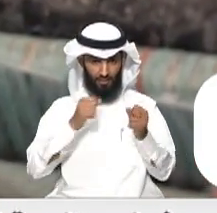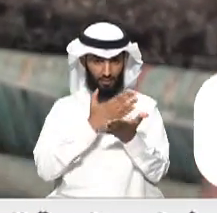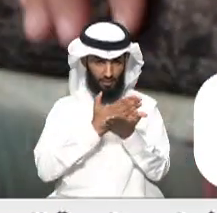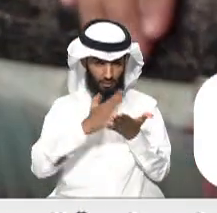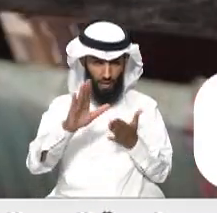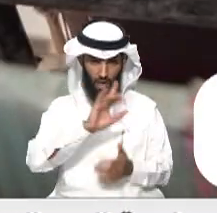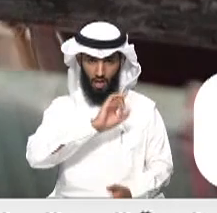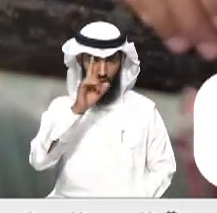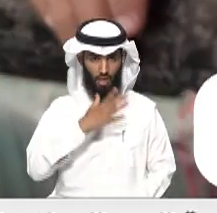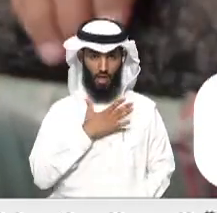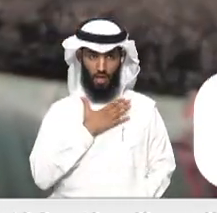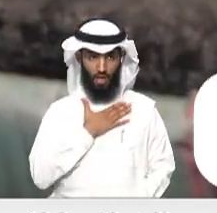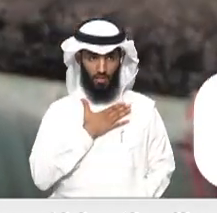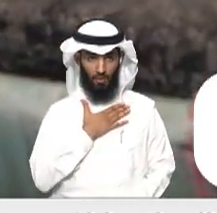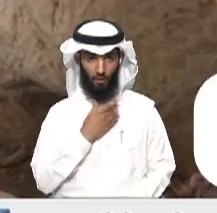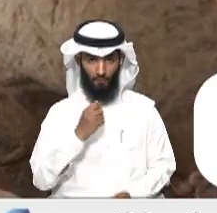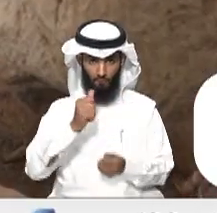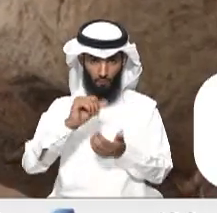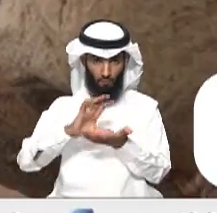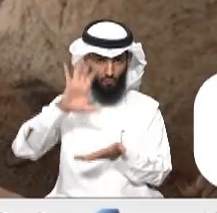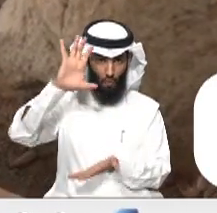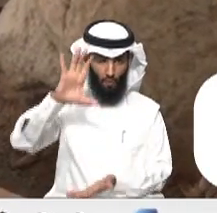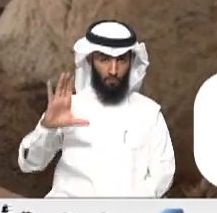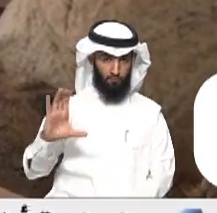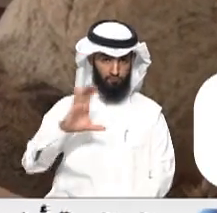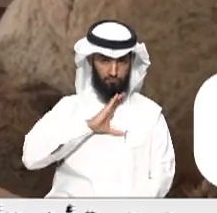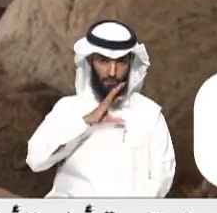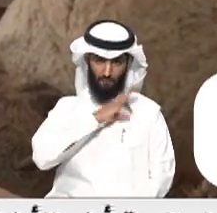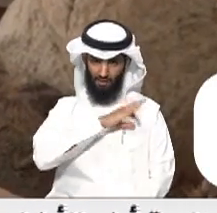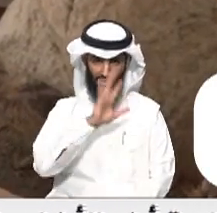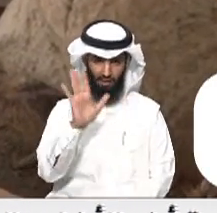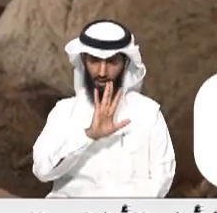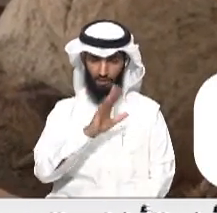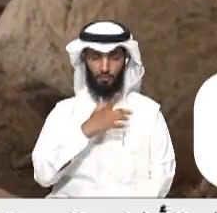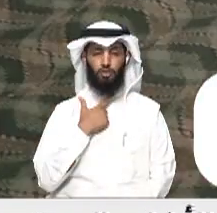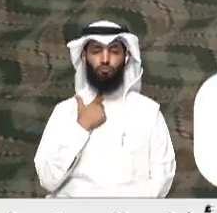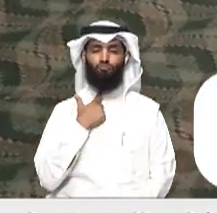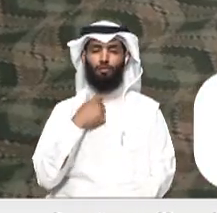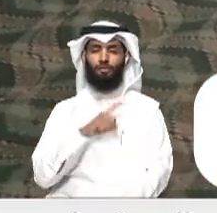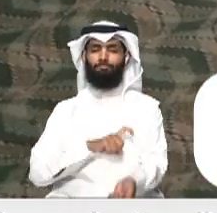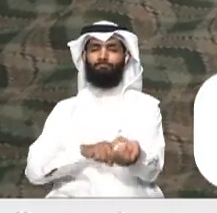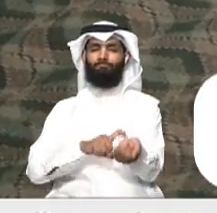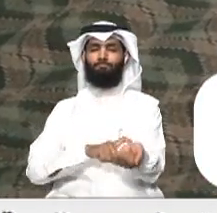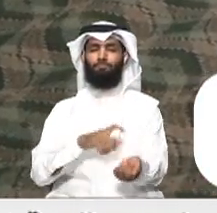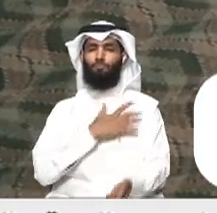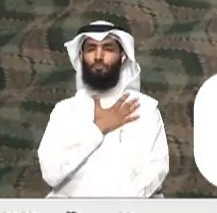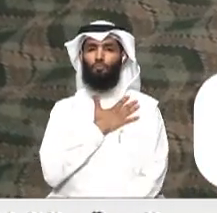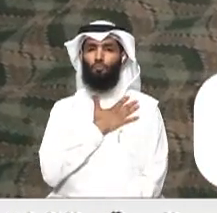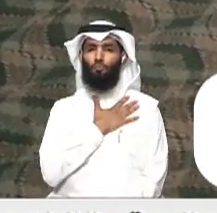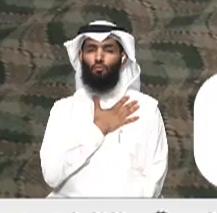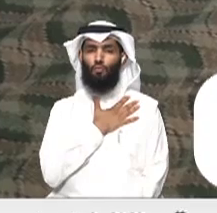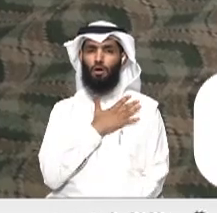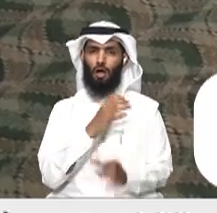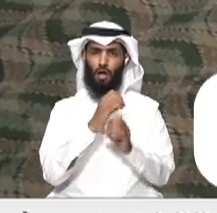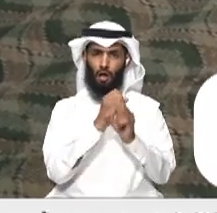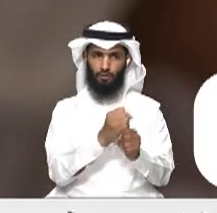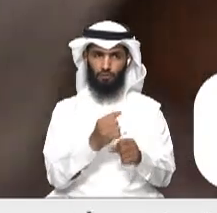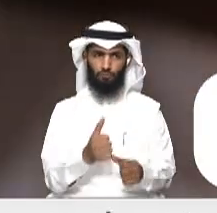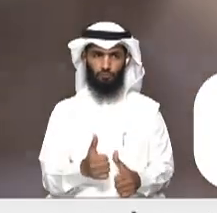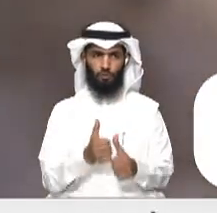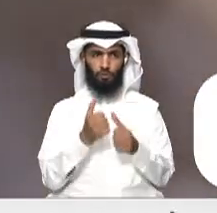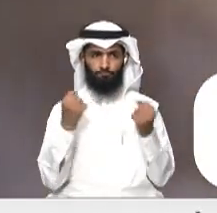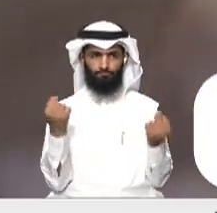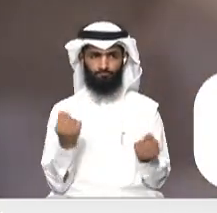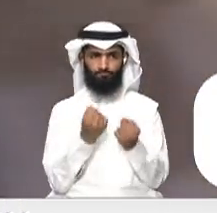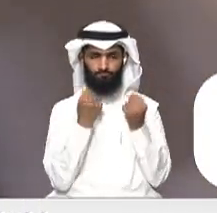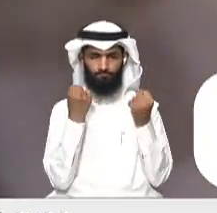من أنها لا تدر عليه أرباحا كبيرة، لكن الشغف بهذا العمل وحب ممارسته جعله